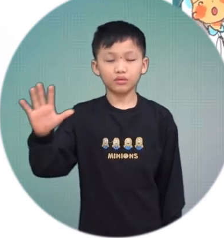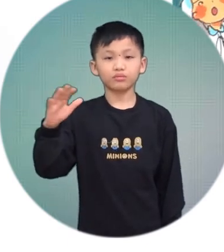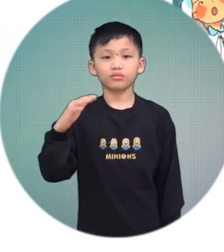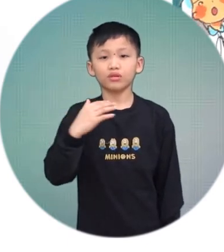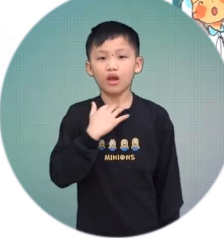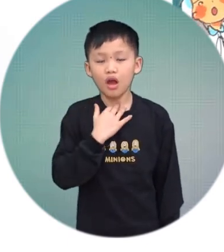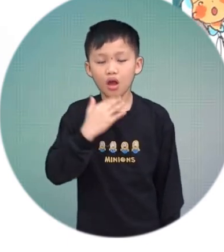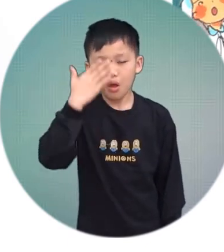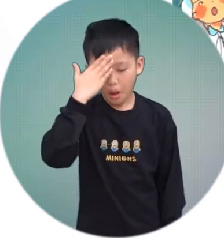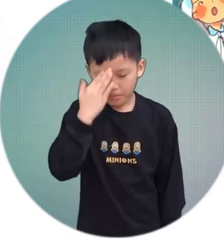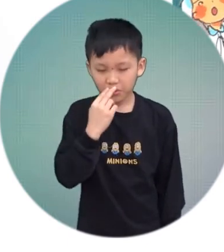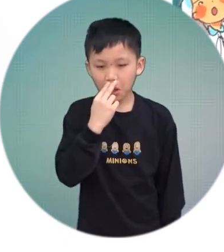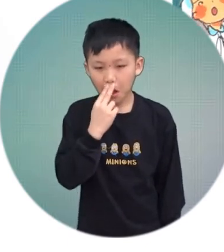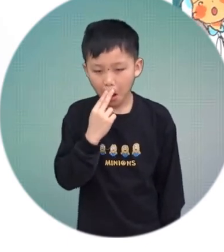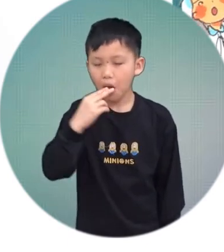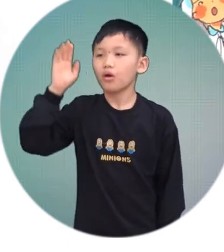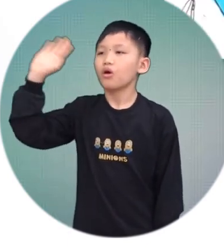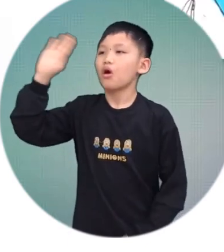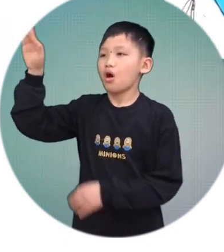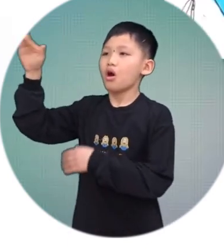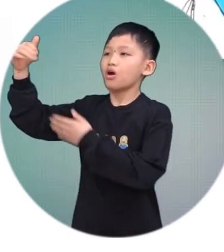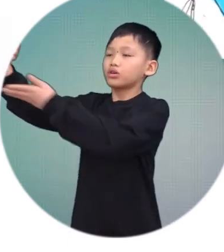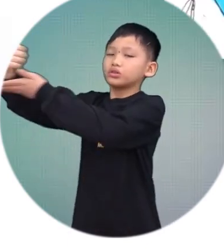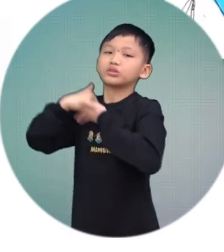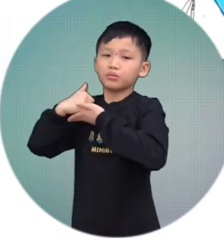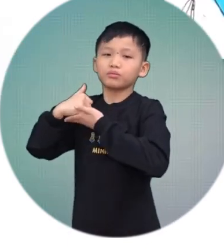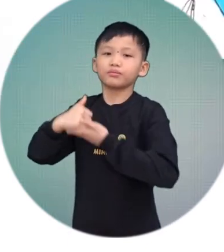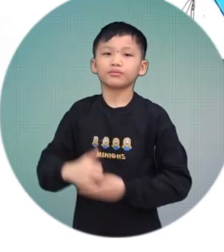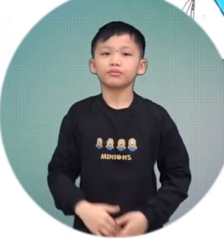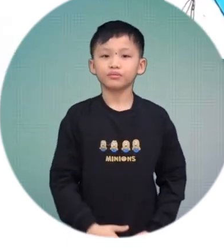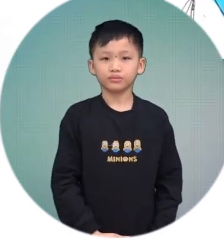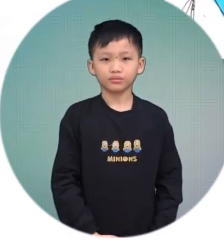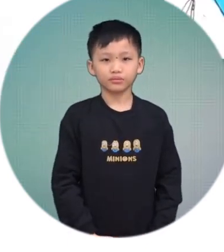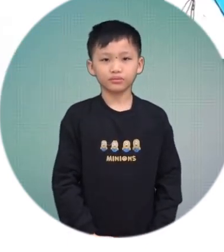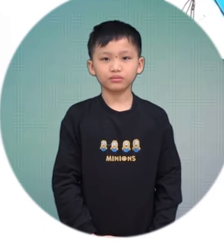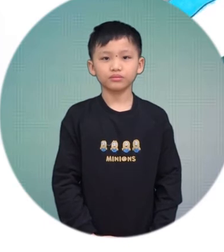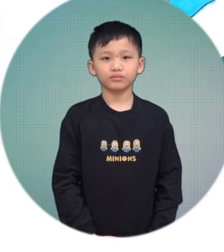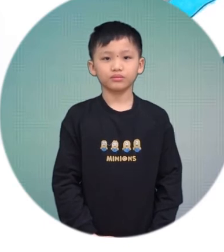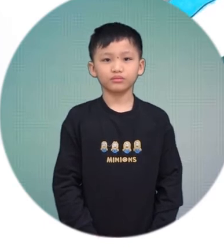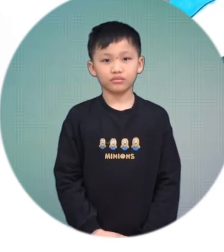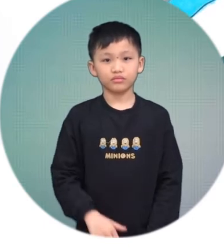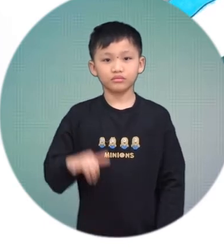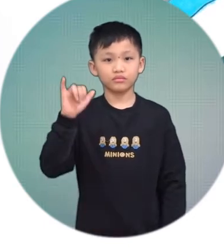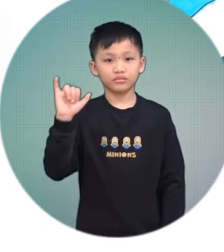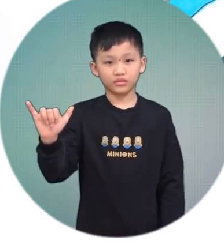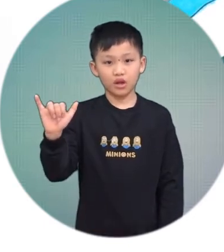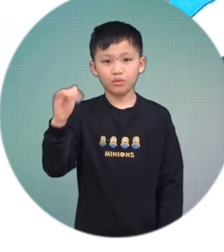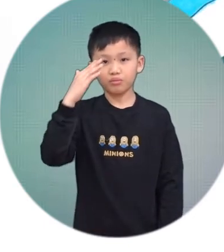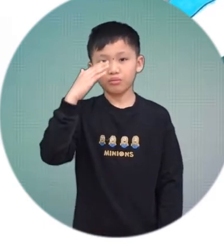hoặc ho, khó thở, cậu cần báo ngay cho cha mẹ, thầy cô giáo hoặc người lớn.